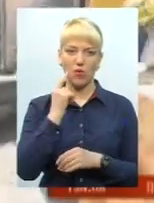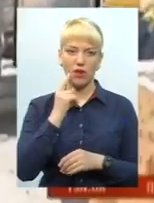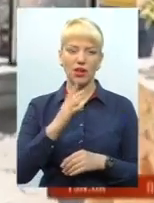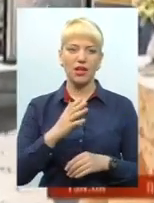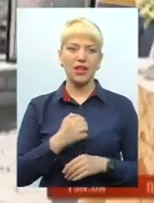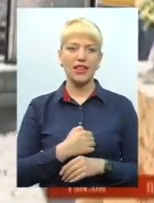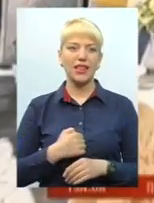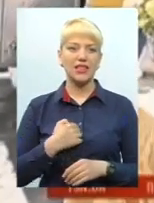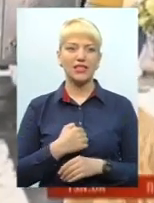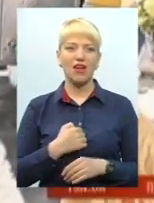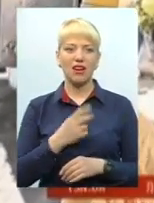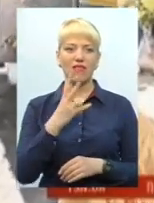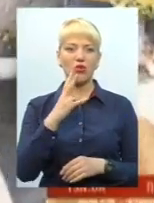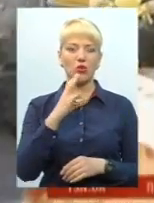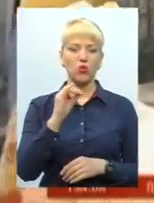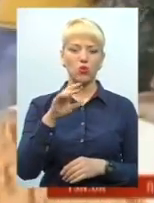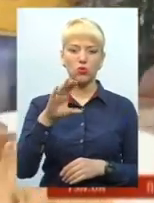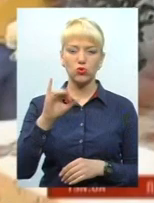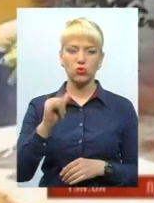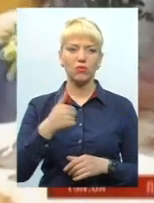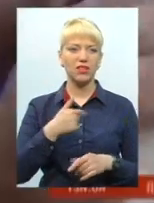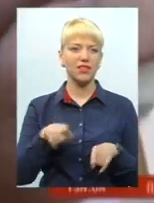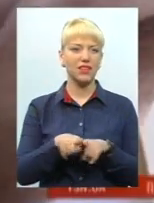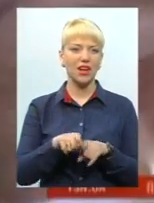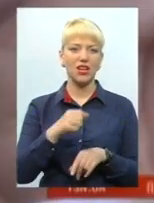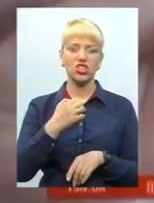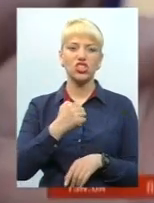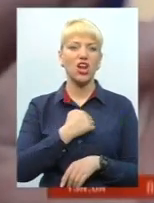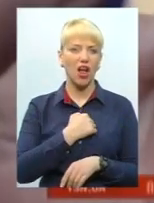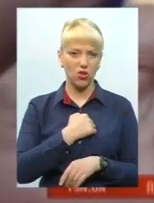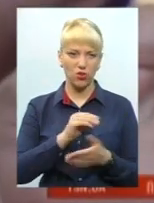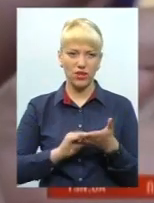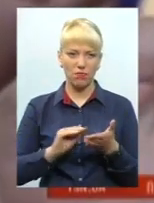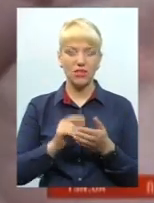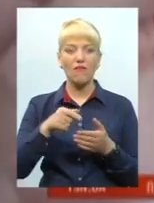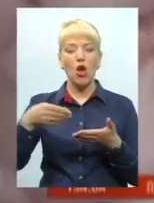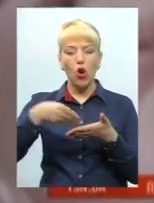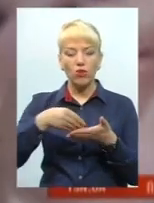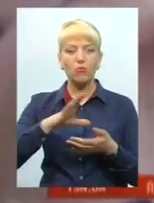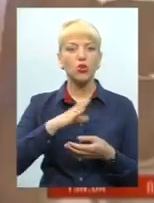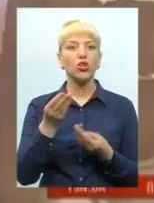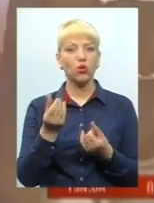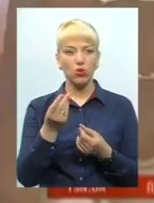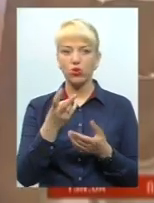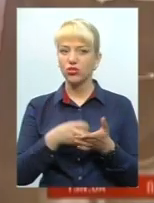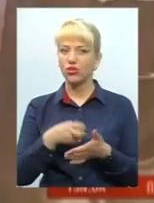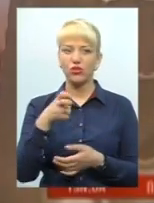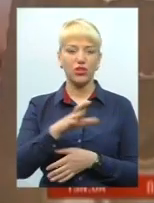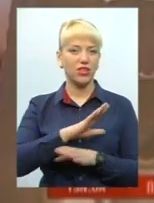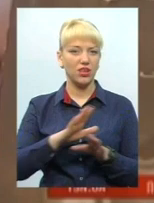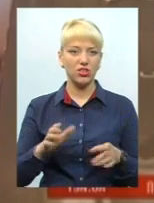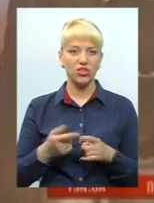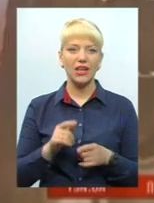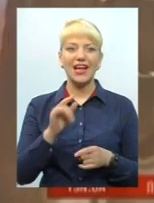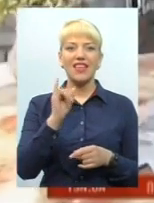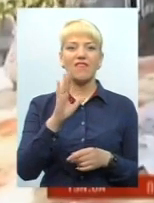Насварив Нюську, то і мені дуже так жалко. У конверті були й гроші, але не дійшли. Ось це дідусь